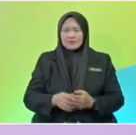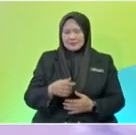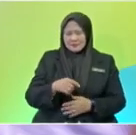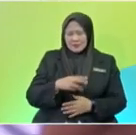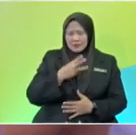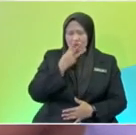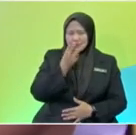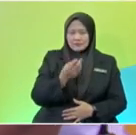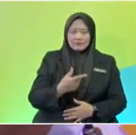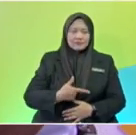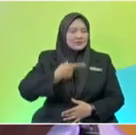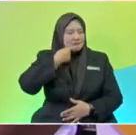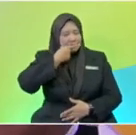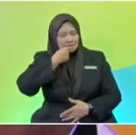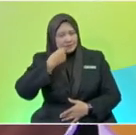punya bau